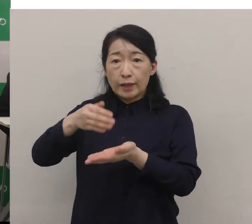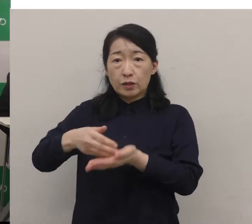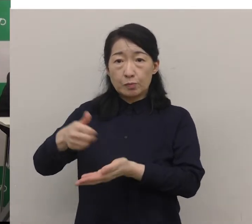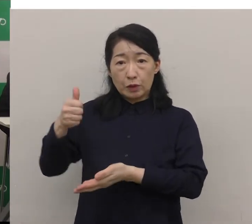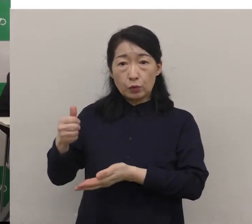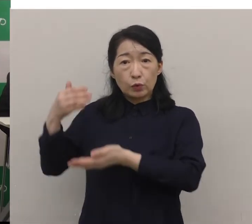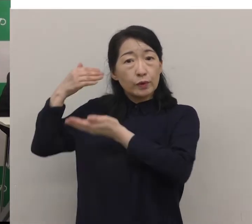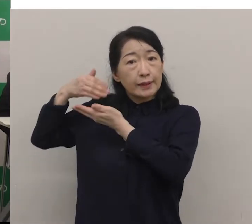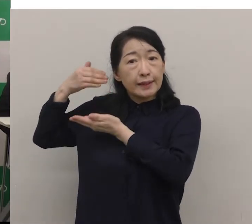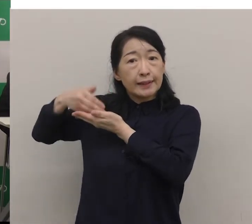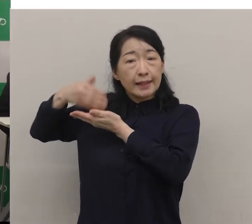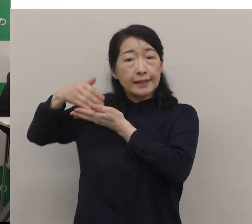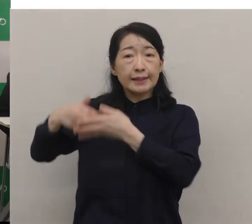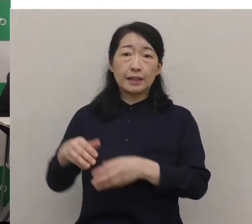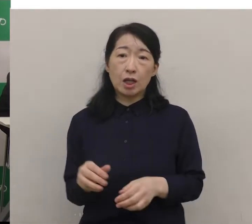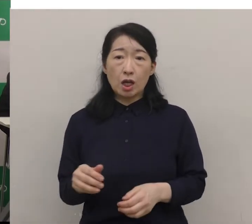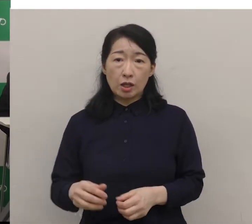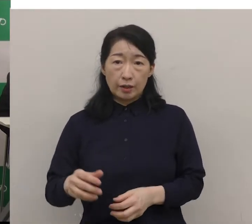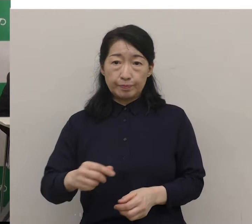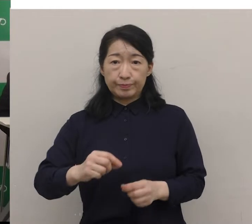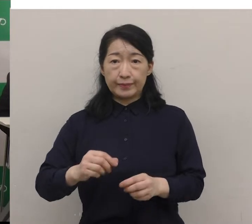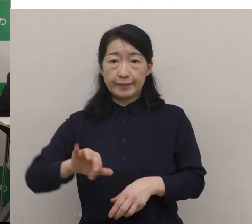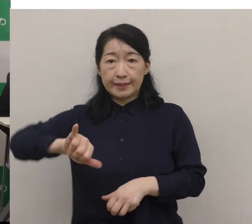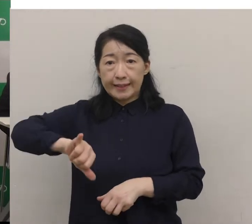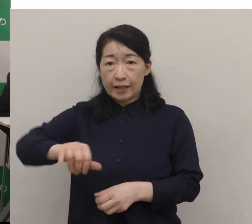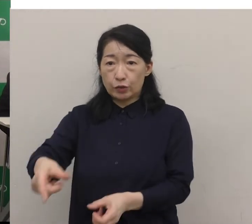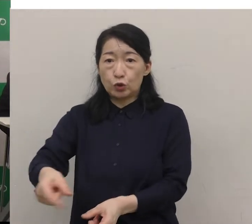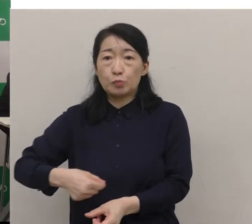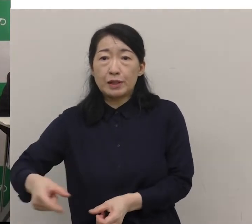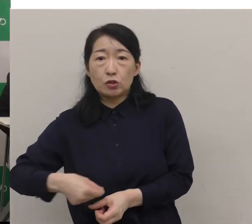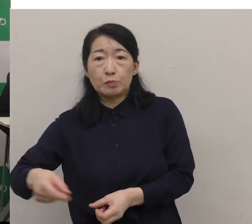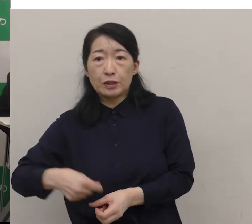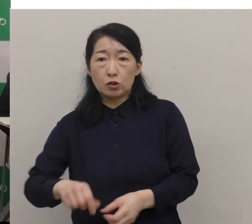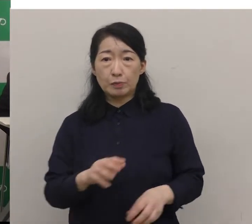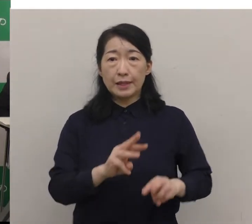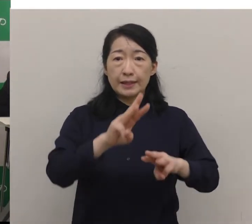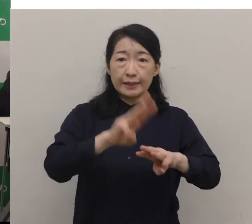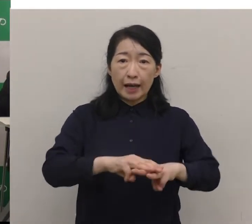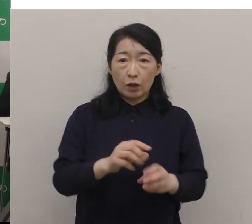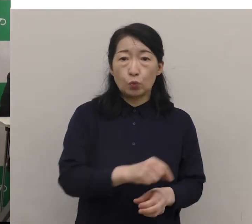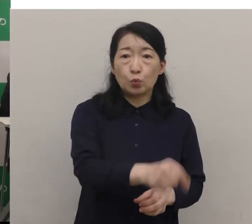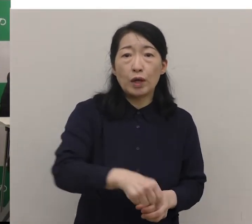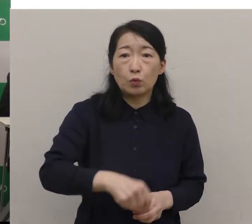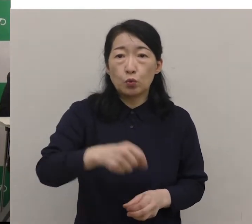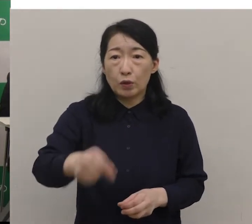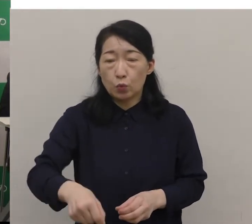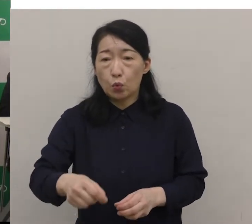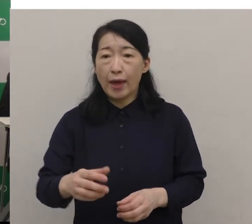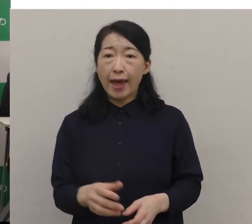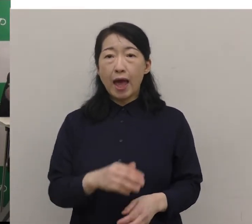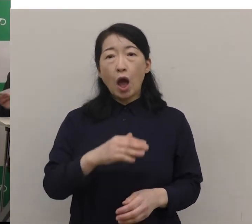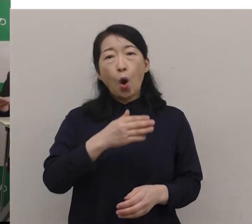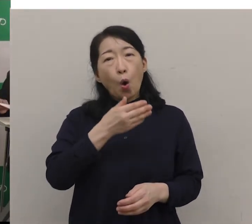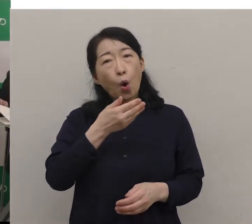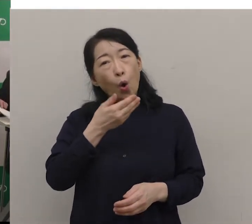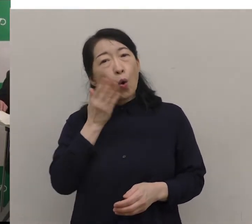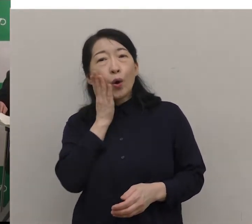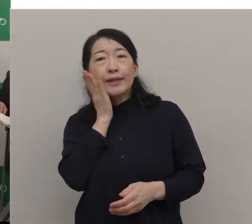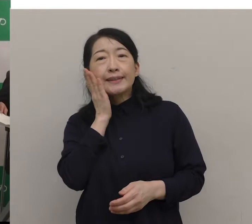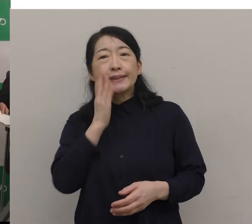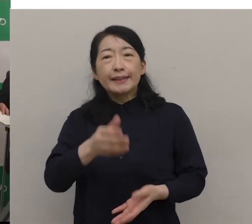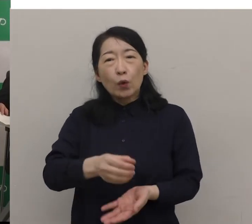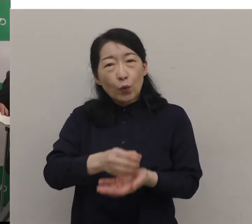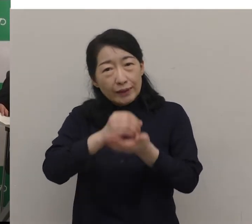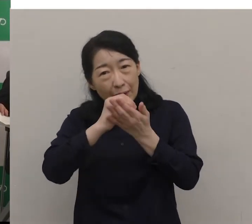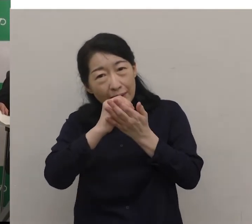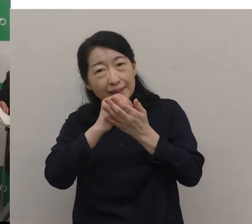摘みや棚田で田植えなどを体験したりそして高品質な味を味わったりこれらさまざまな魅